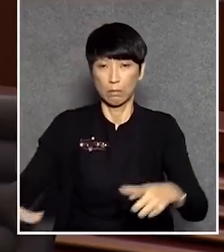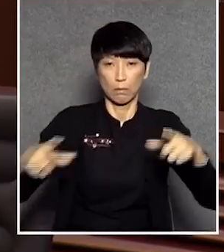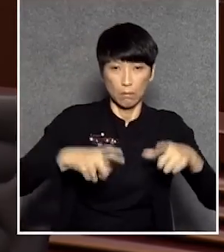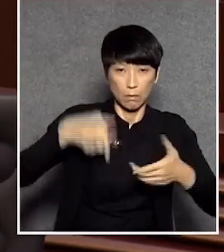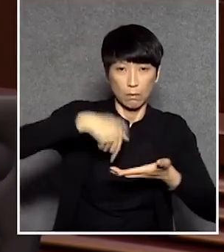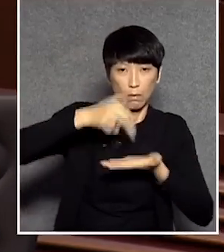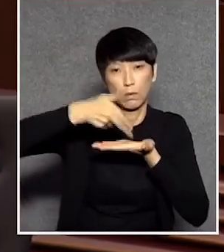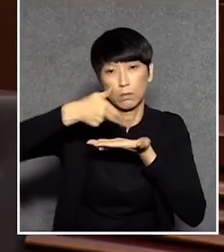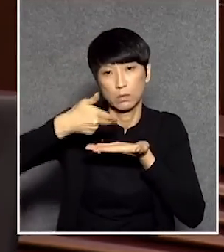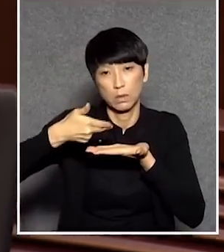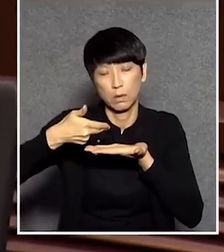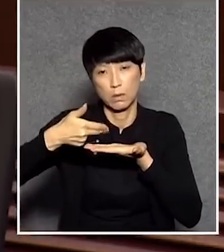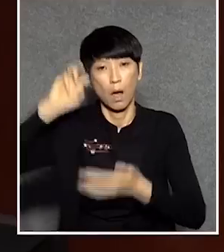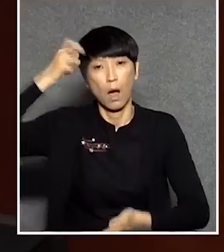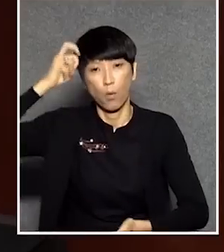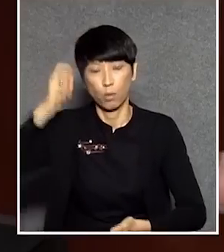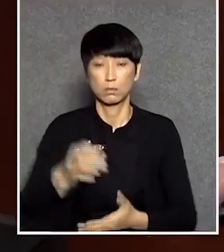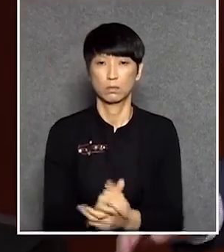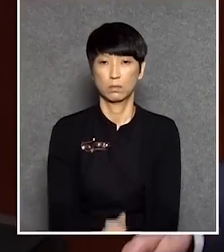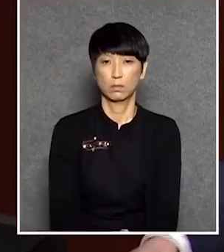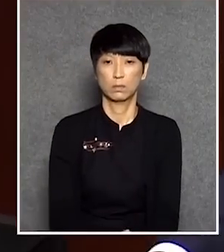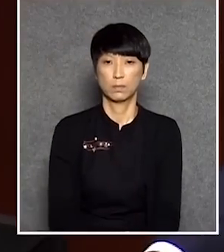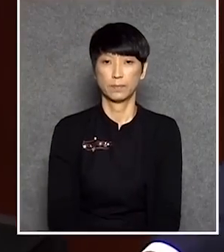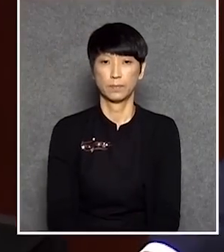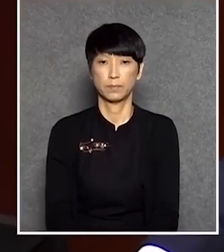食。係主席考慮。